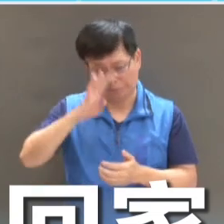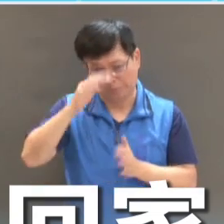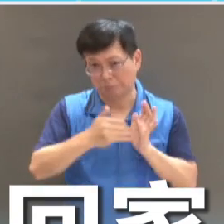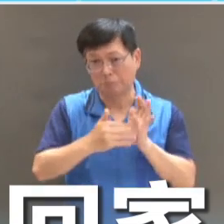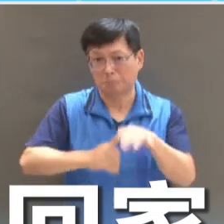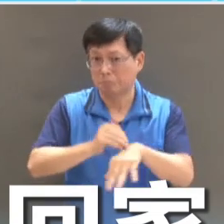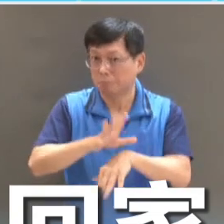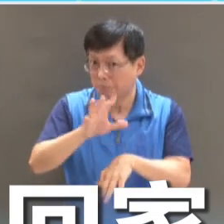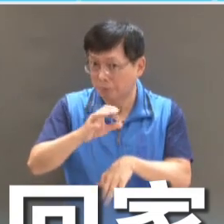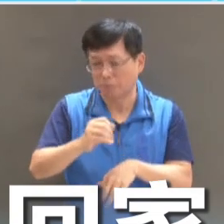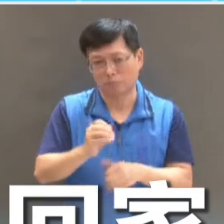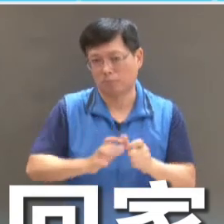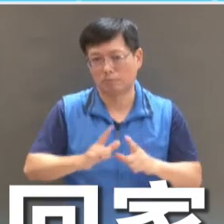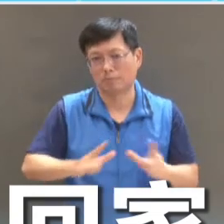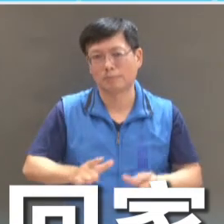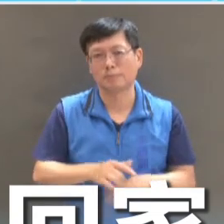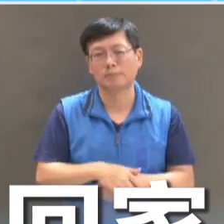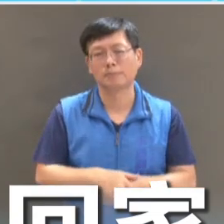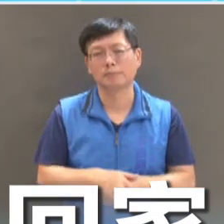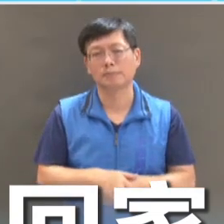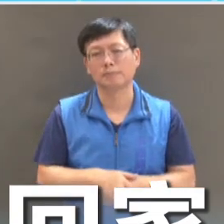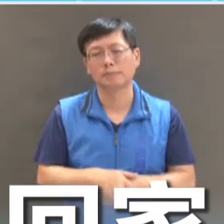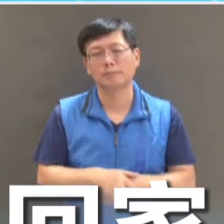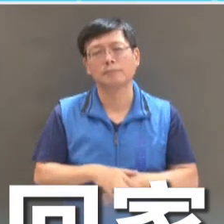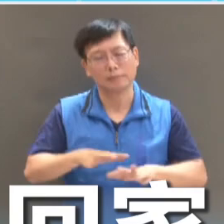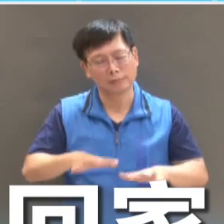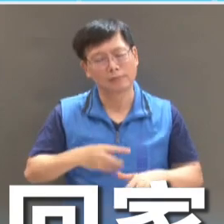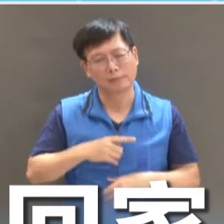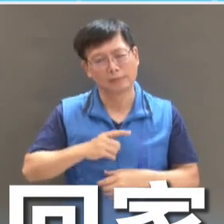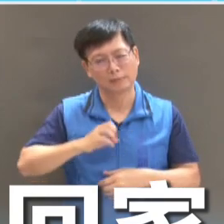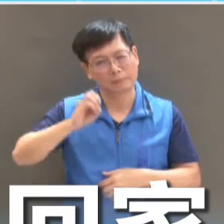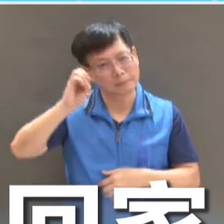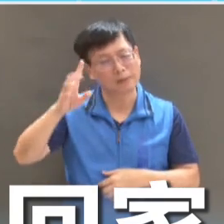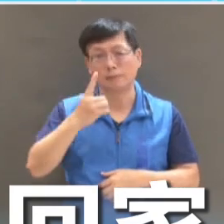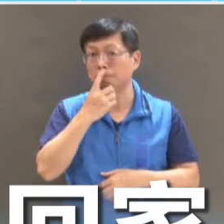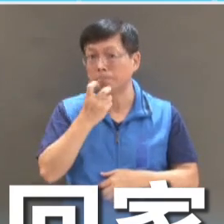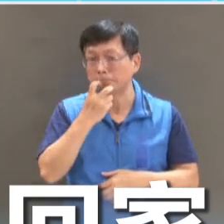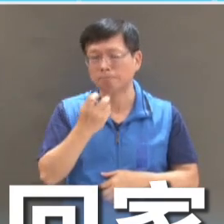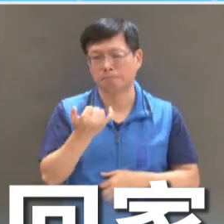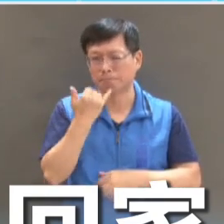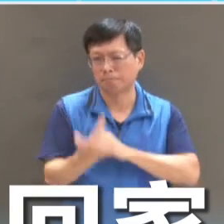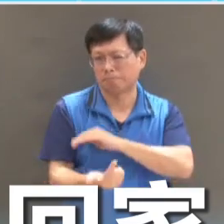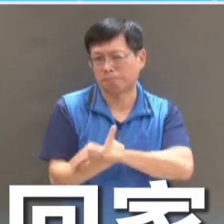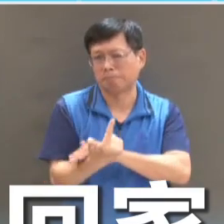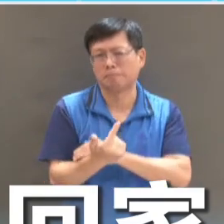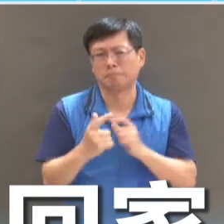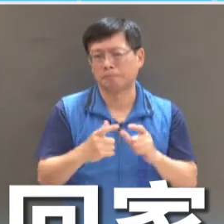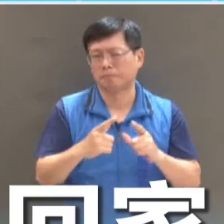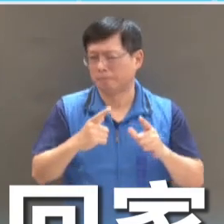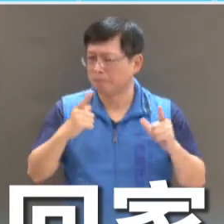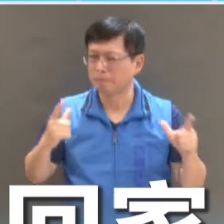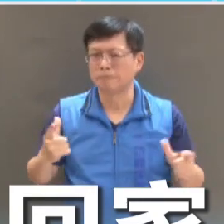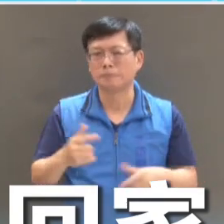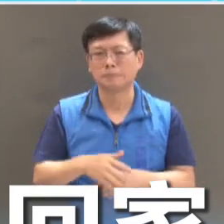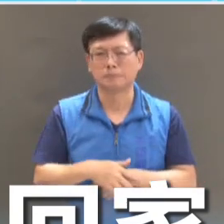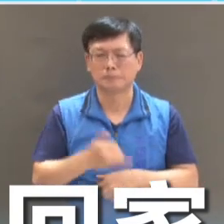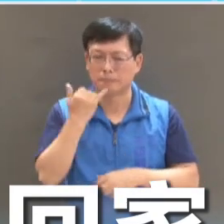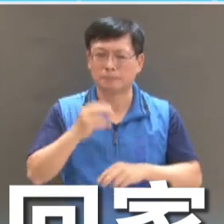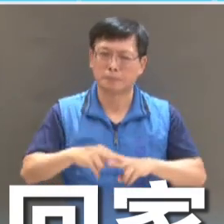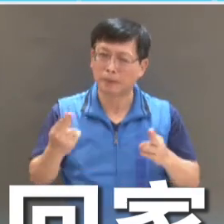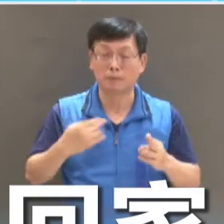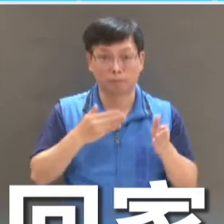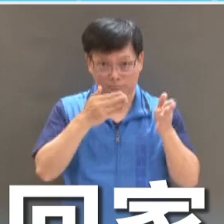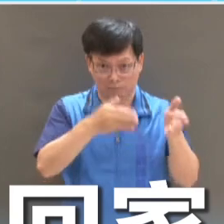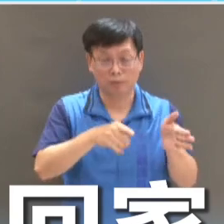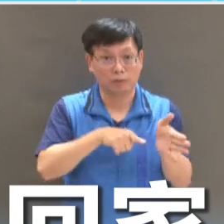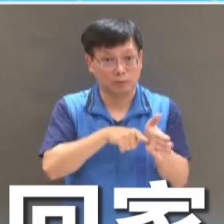最重要的关键。所以我建议中央还是要尽速扩大开放，我们只针对